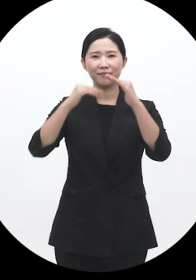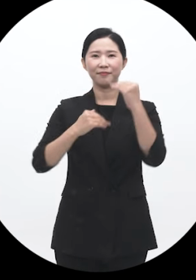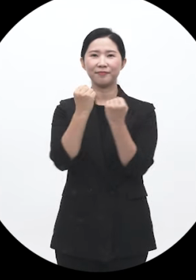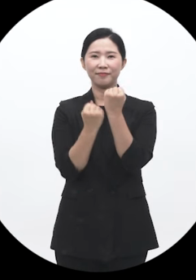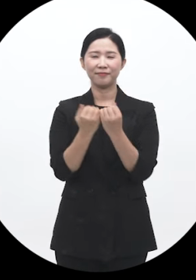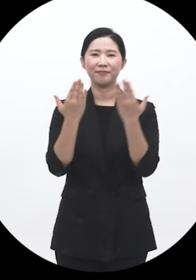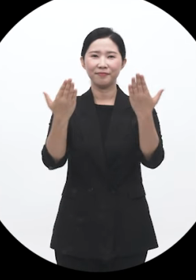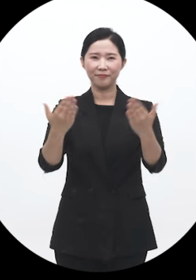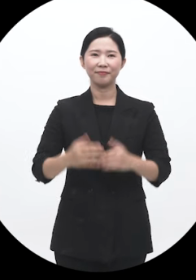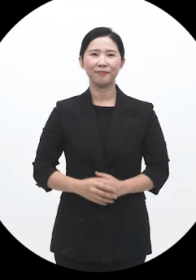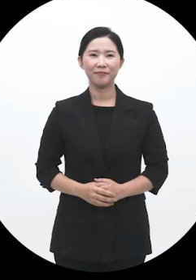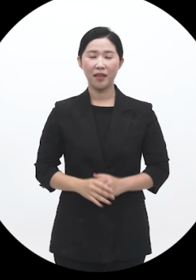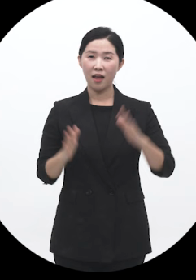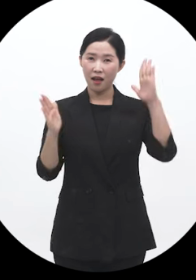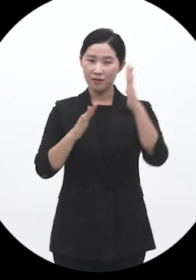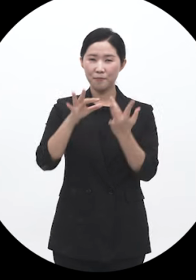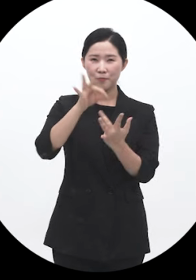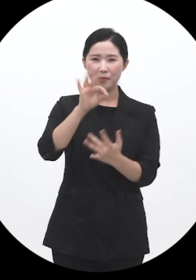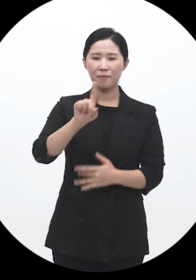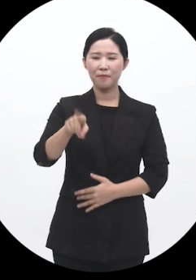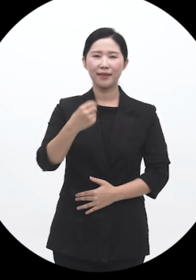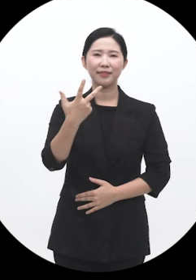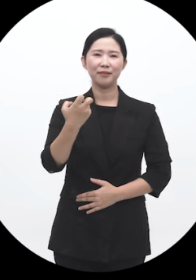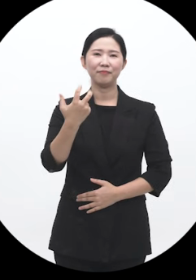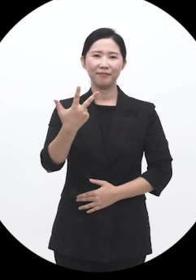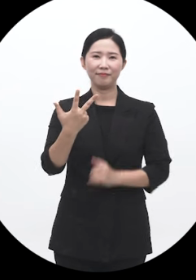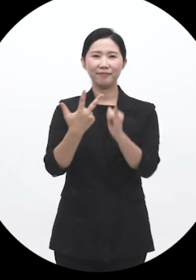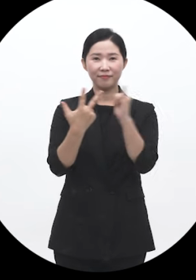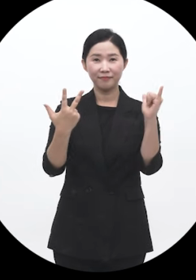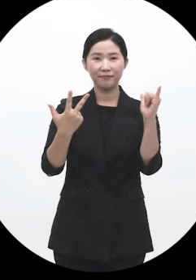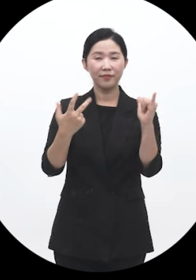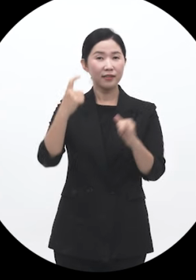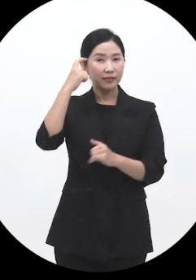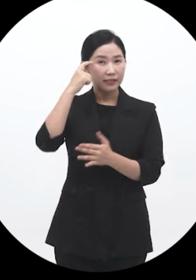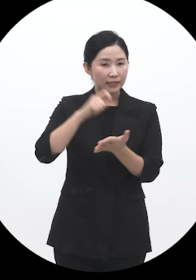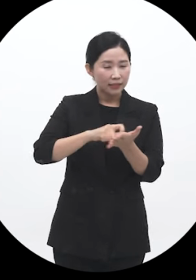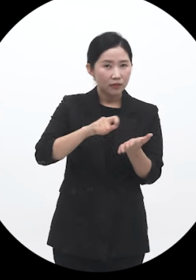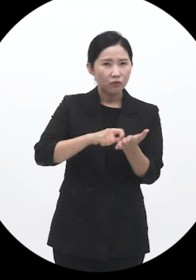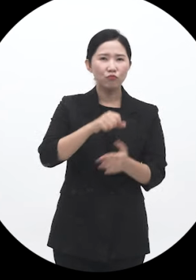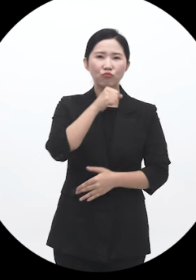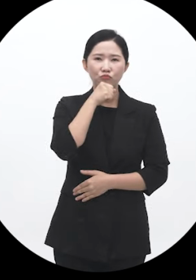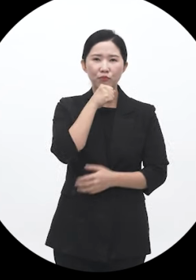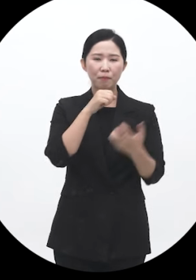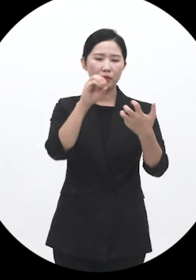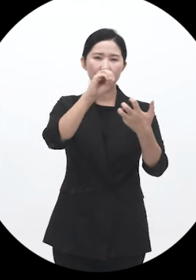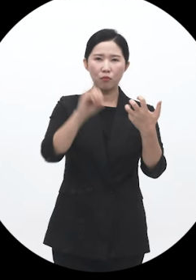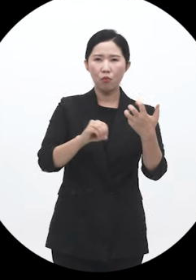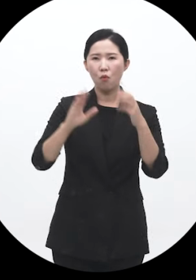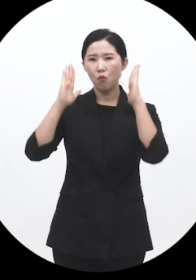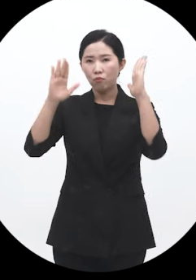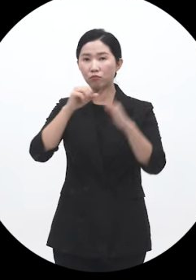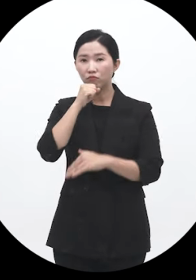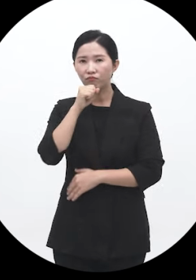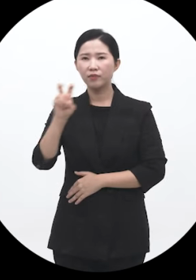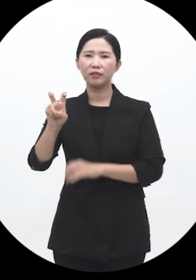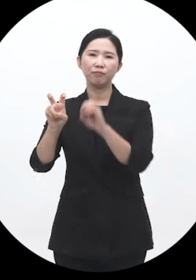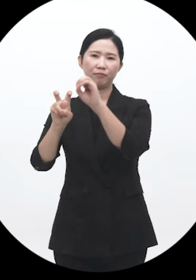177명의 학생을 선발하고 논술 성적 80%, 교과 성적 20%가